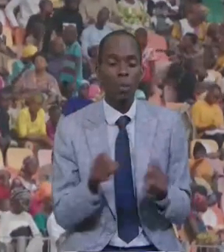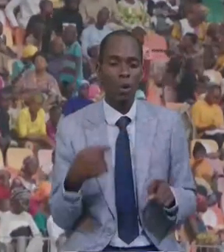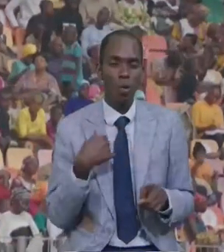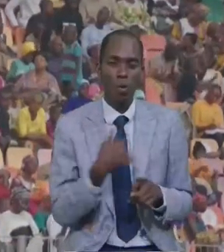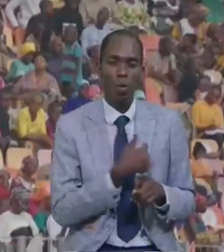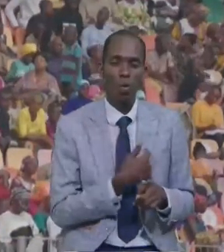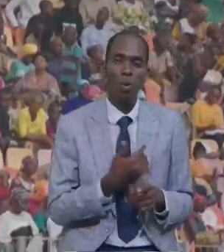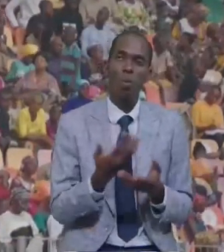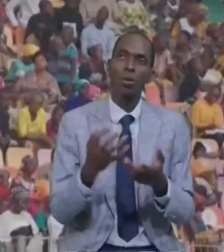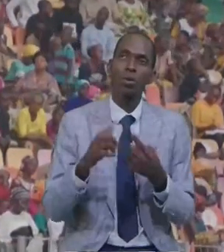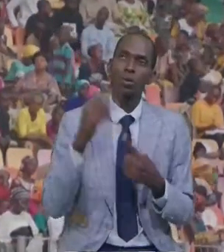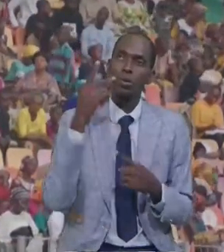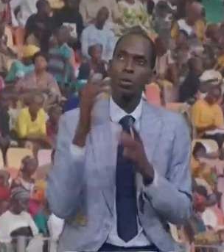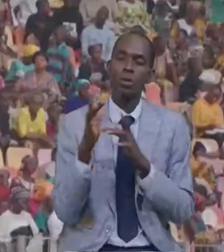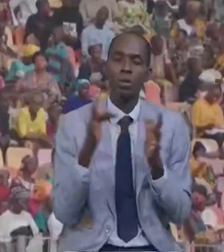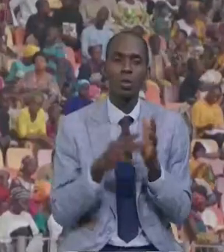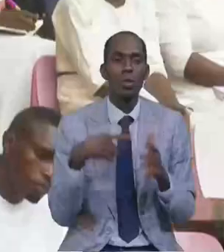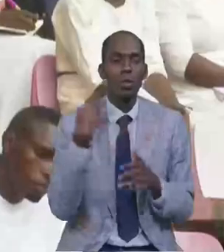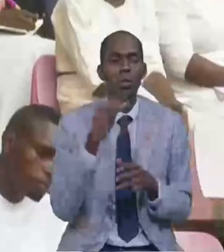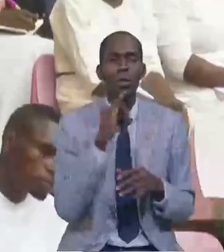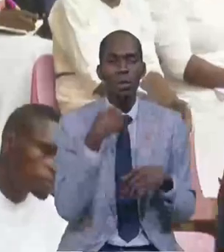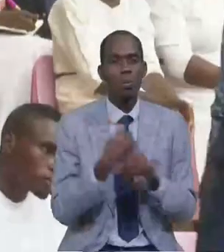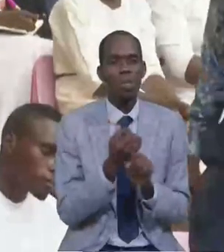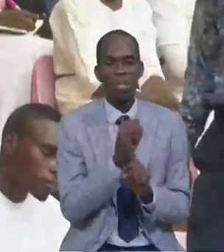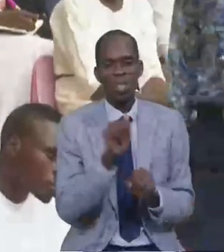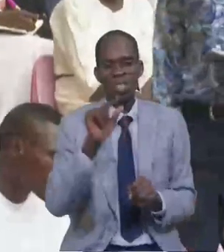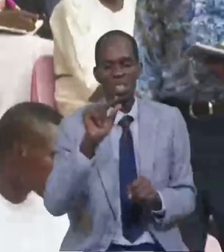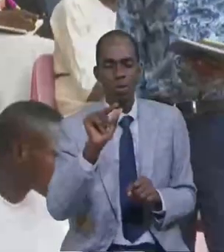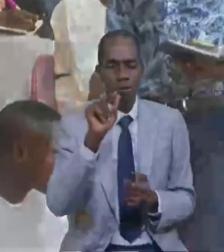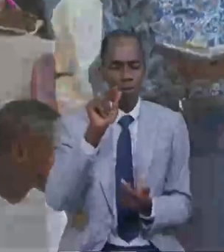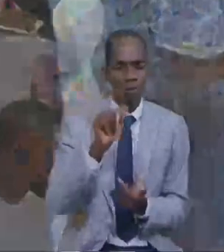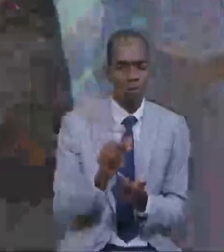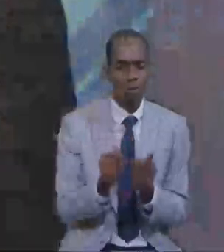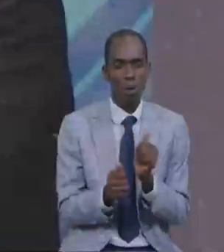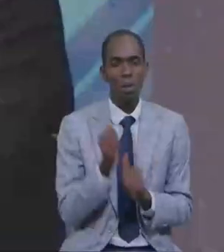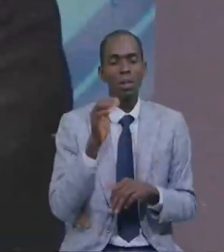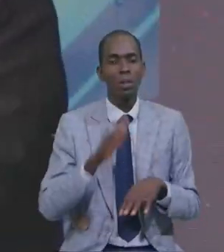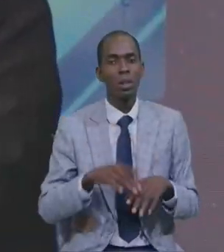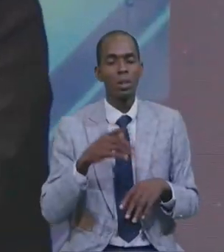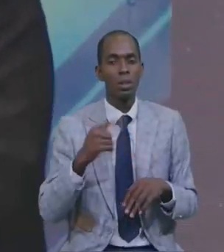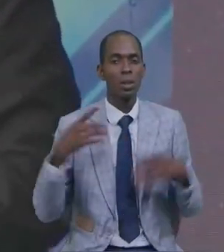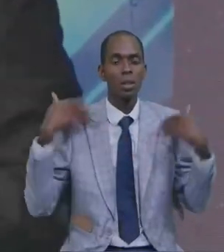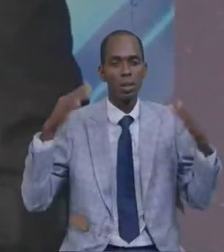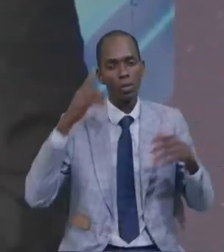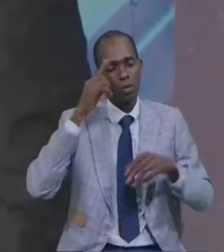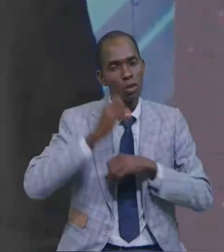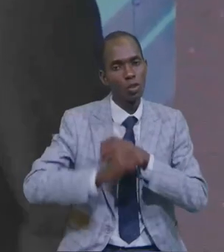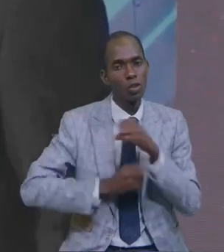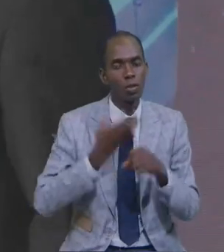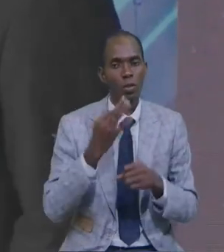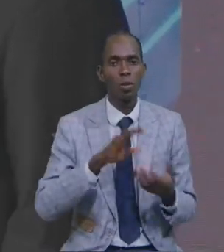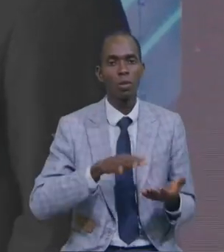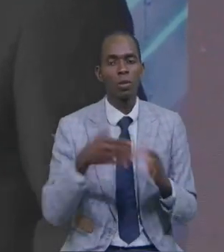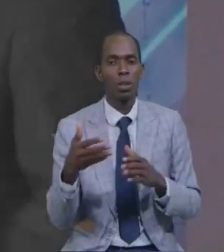de la souffrance, de la mort, couronné de gloire et d'honneur à cause de la mort